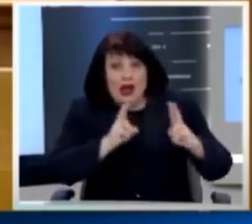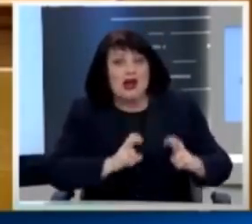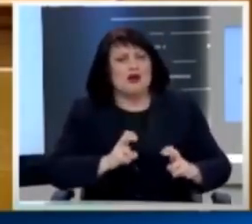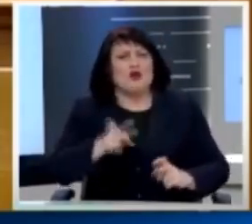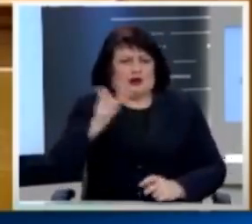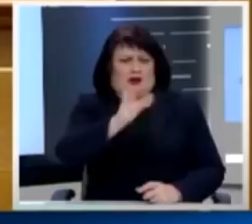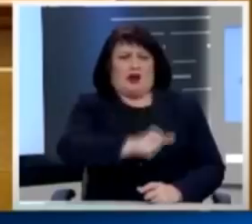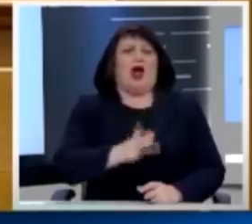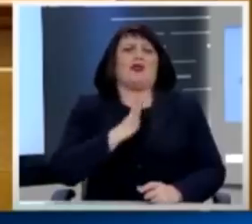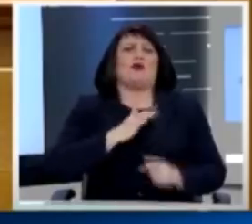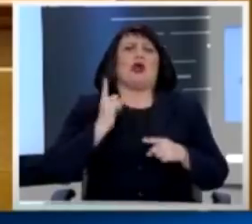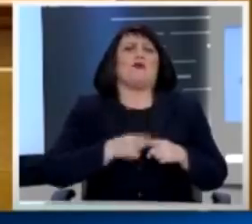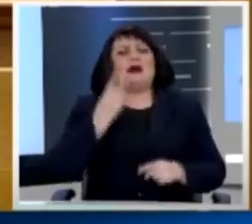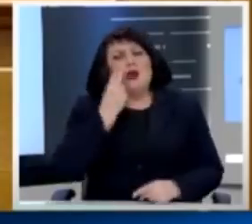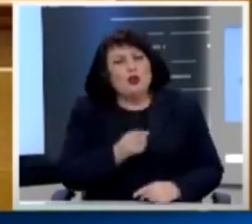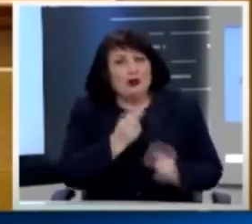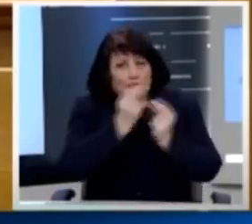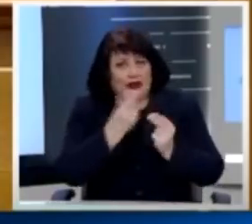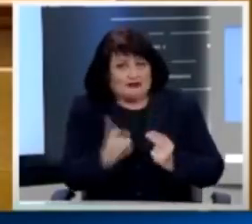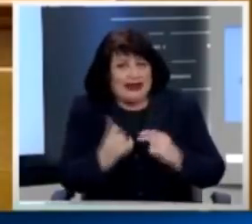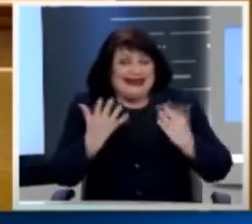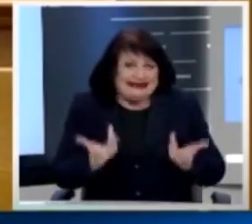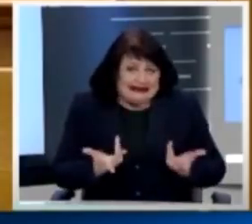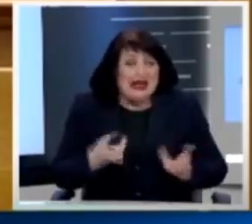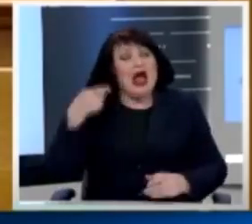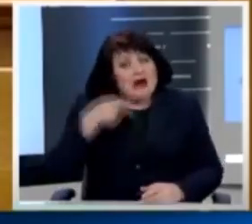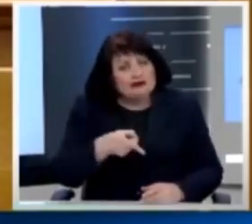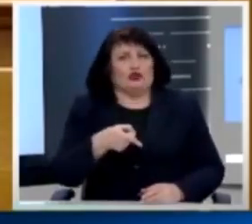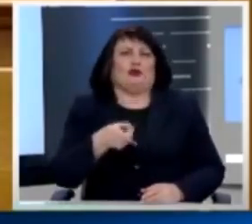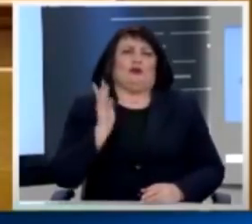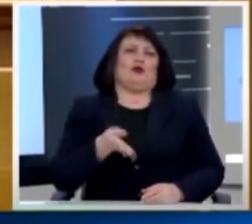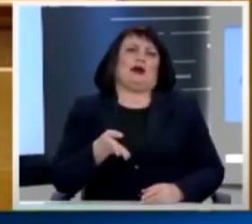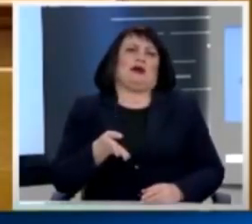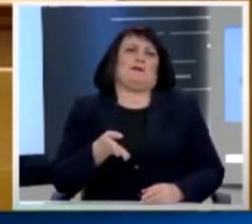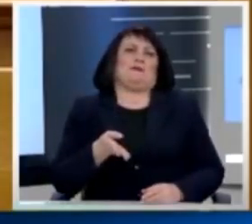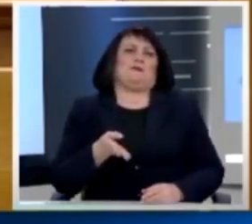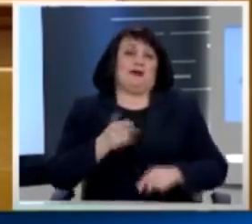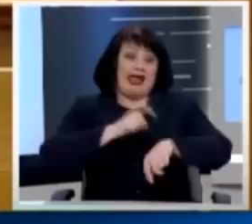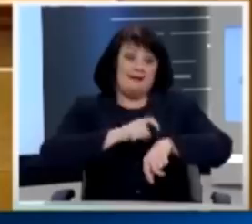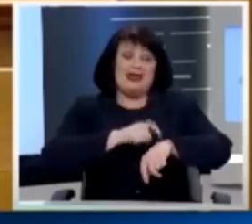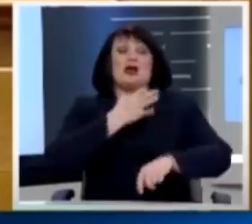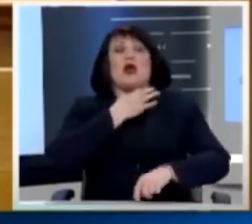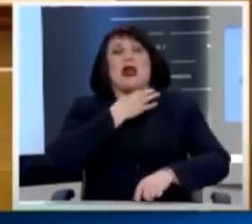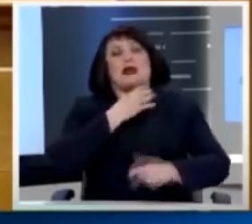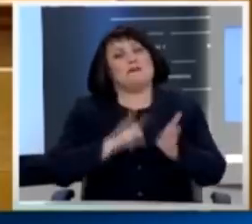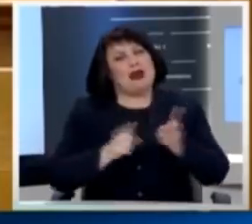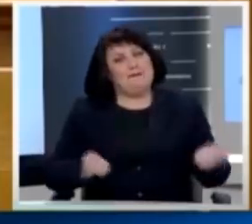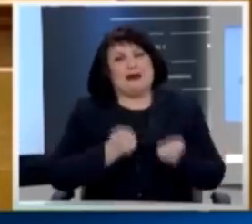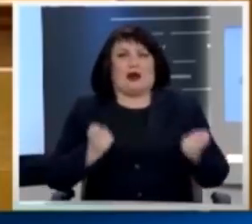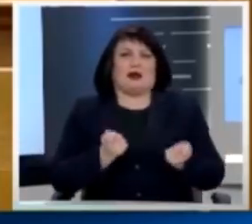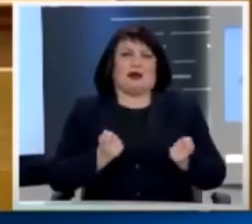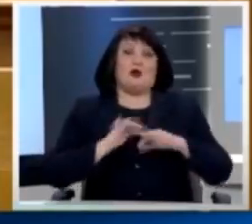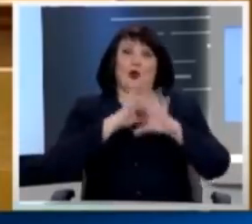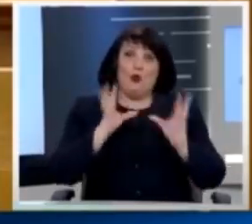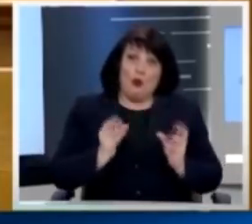λαϊκός έλεγχος για την αποτελεσματικότητα αυτών είναι αυτό που είναι επίκαιρο και αναγκαίο σήμερα.